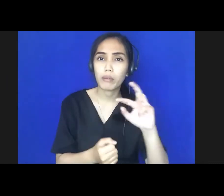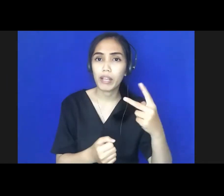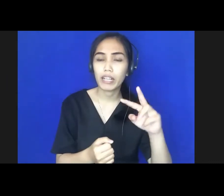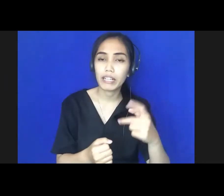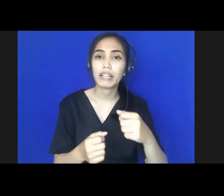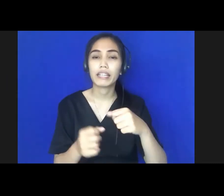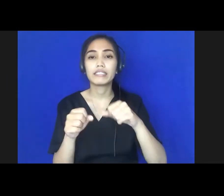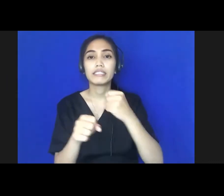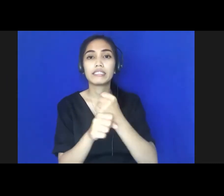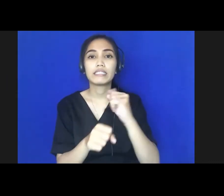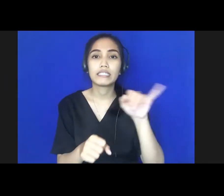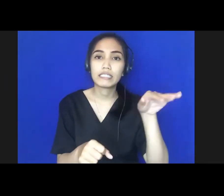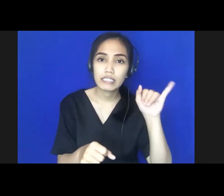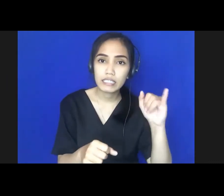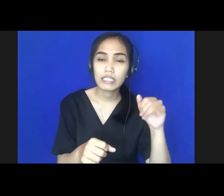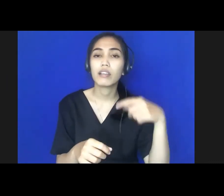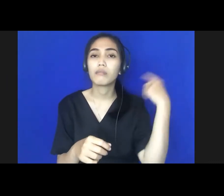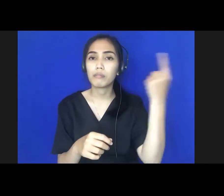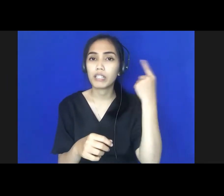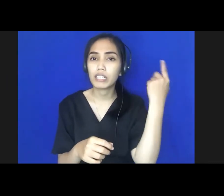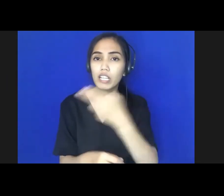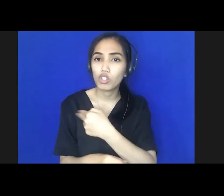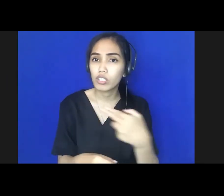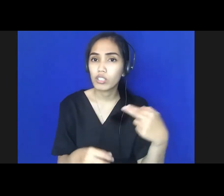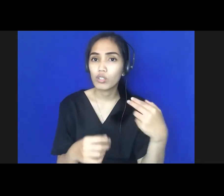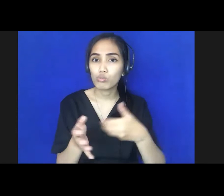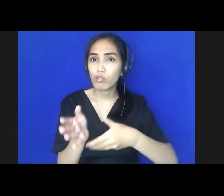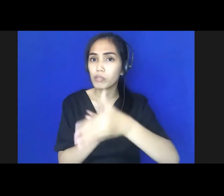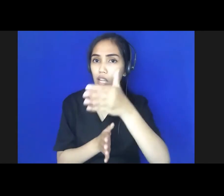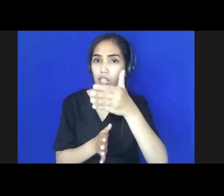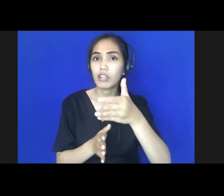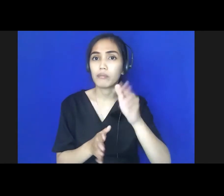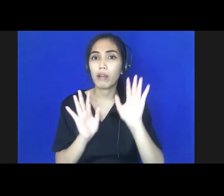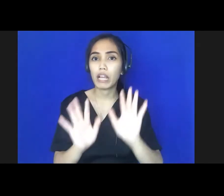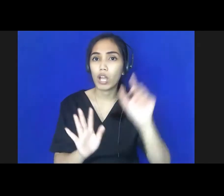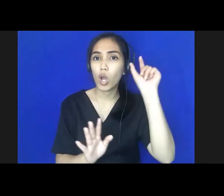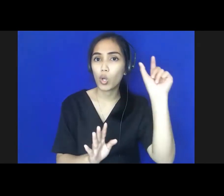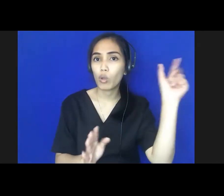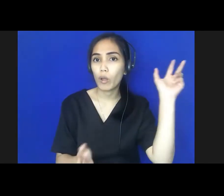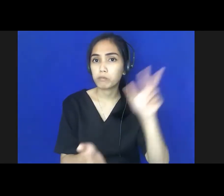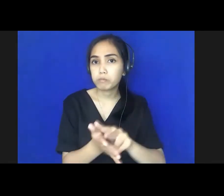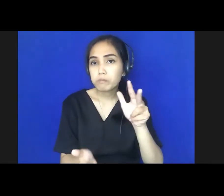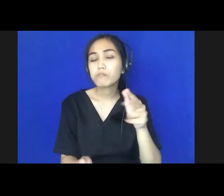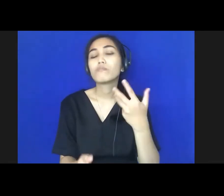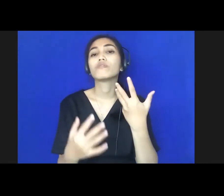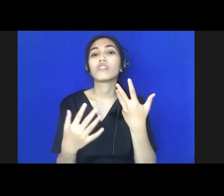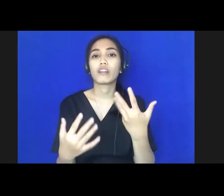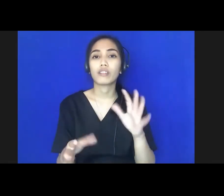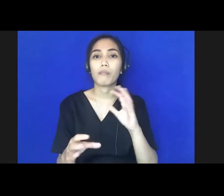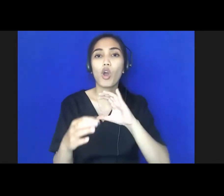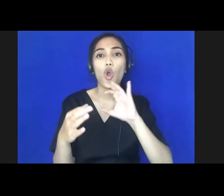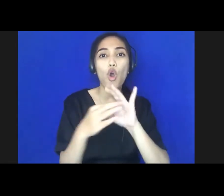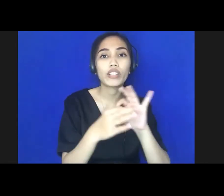ini, pemerintah Indonesia sudah menerapkan berbagai kebijakan dan juga mekanisme koordinasi.